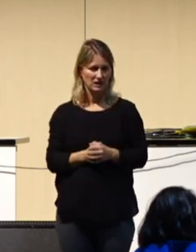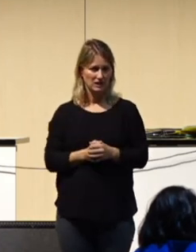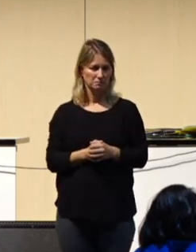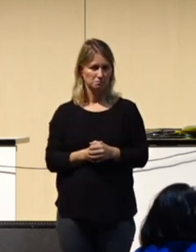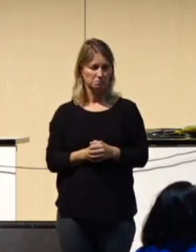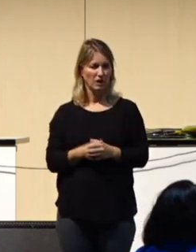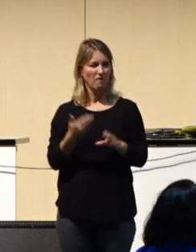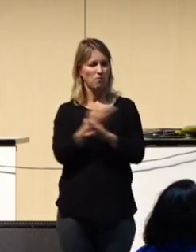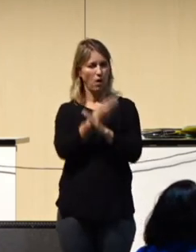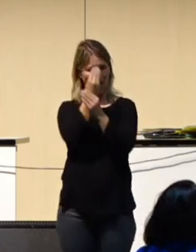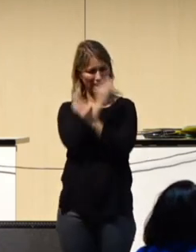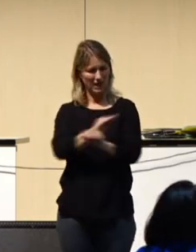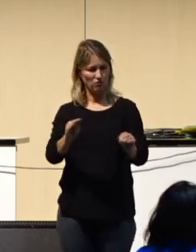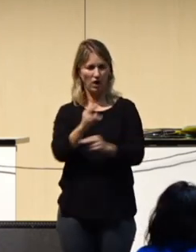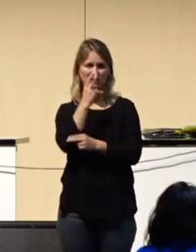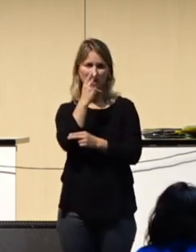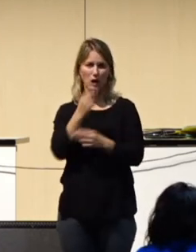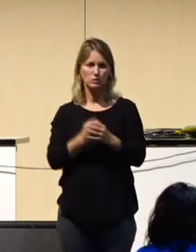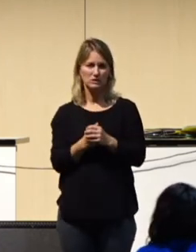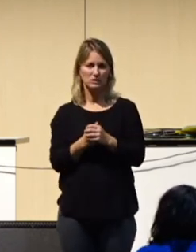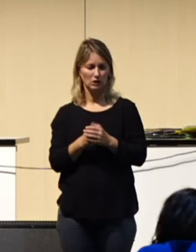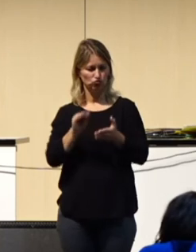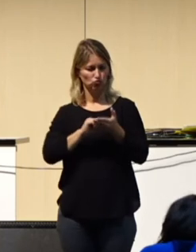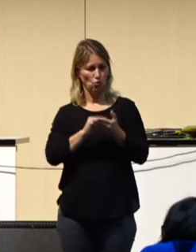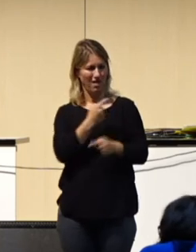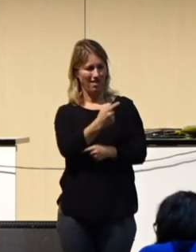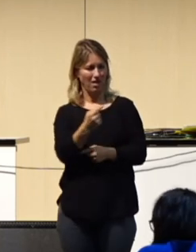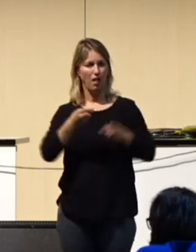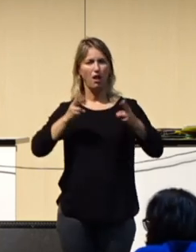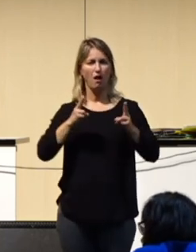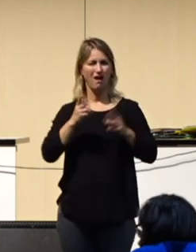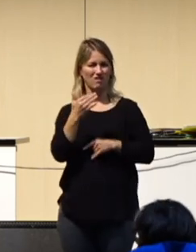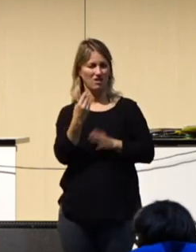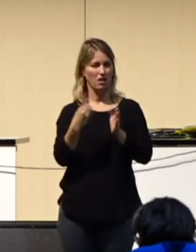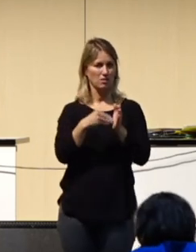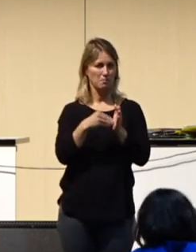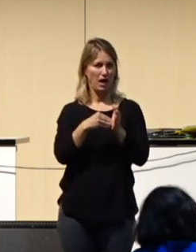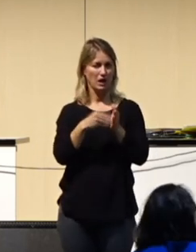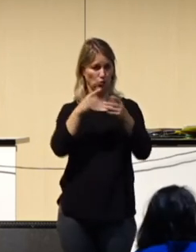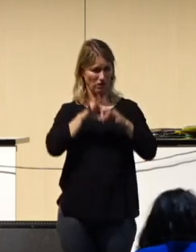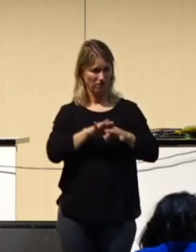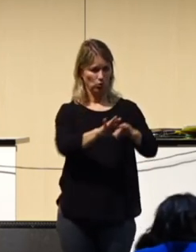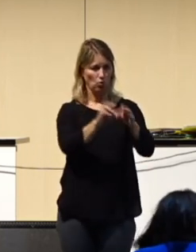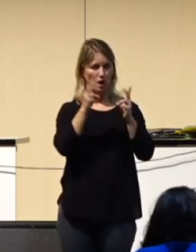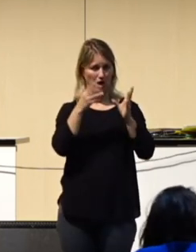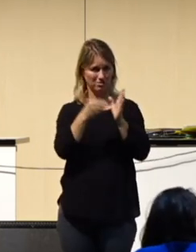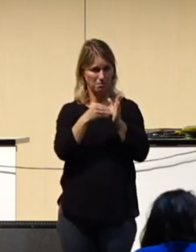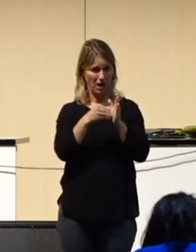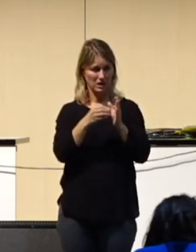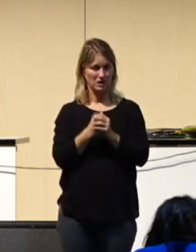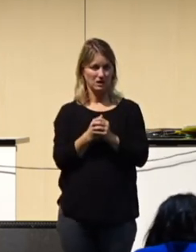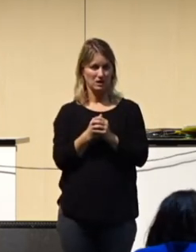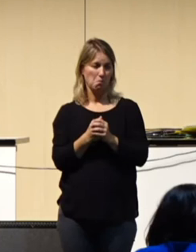sie informiert? Wie viele Lehrer von den Schulen waren an der Organisation und Durchführung beteiligt? Hier reicht vielleicht